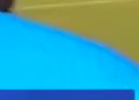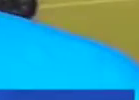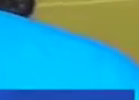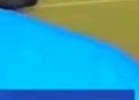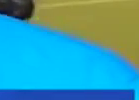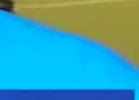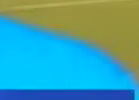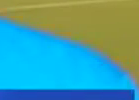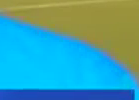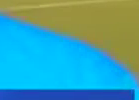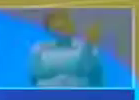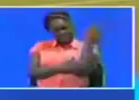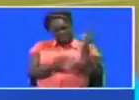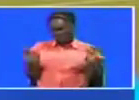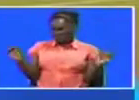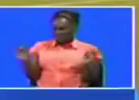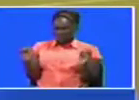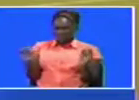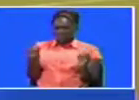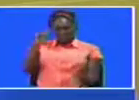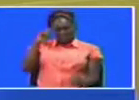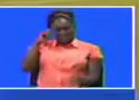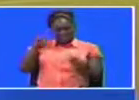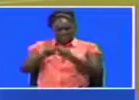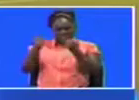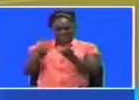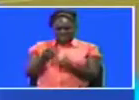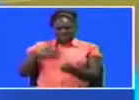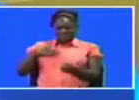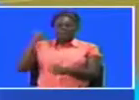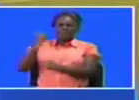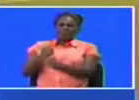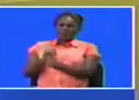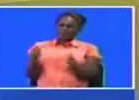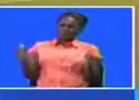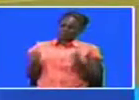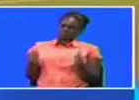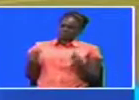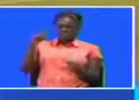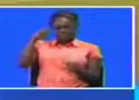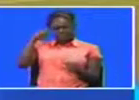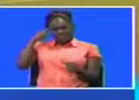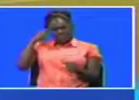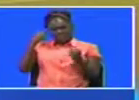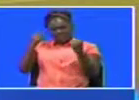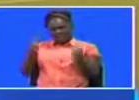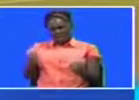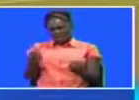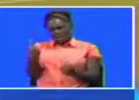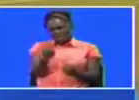It was not that easy, but I think our systems worked. I think it was hard input from